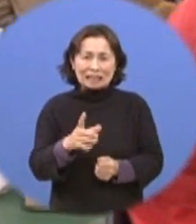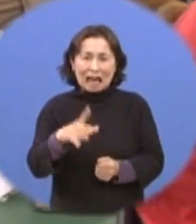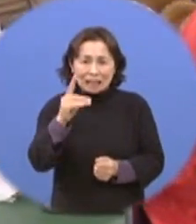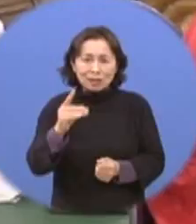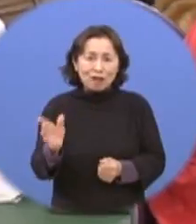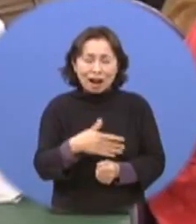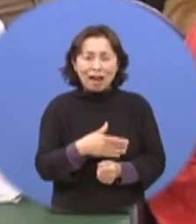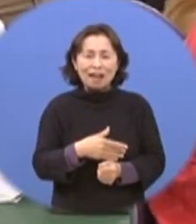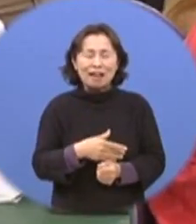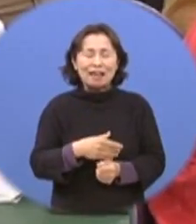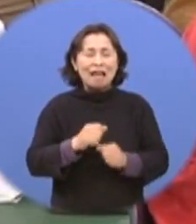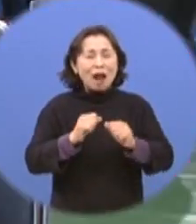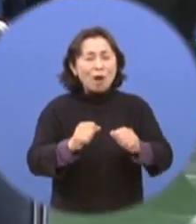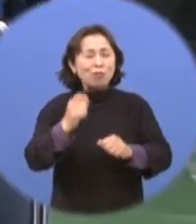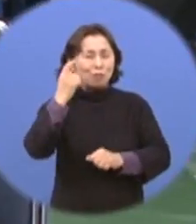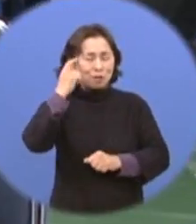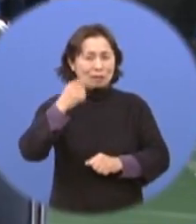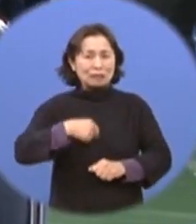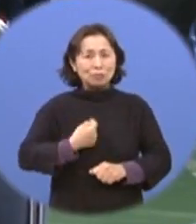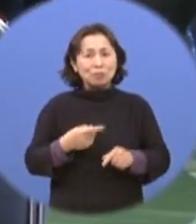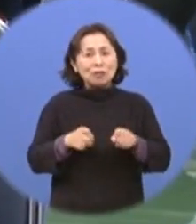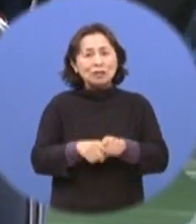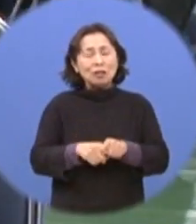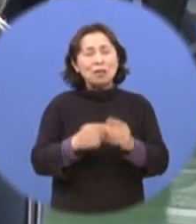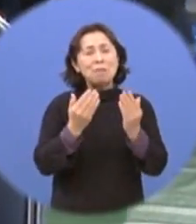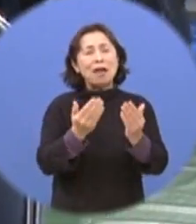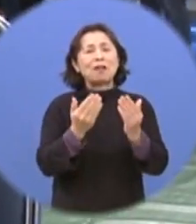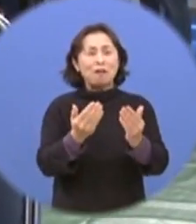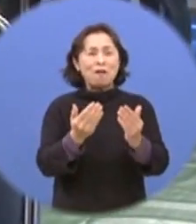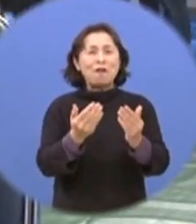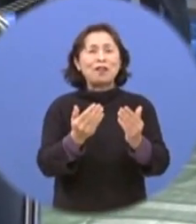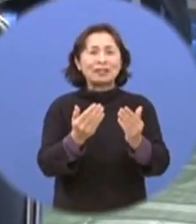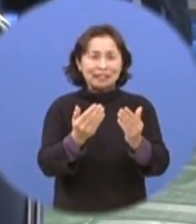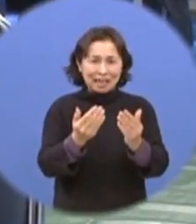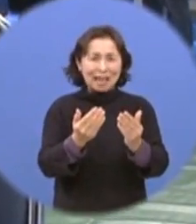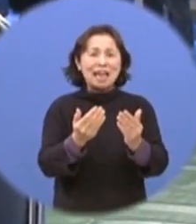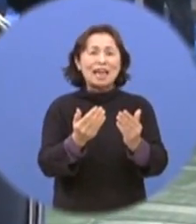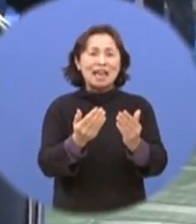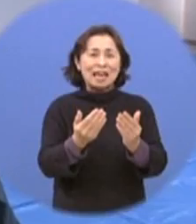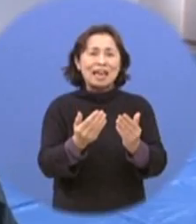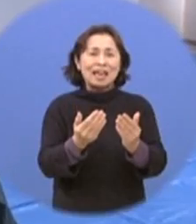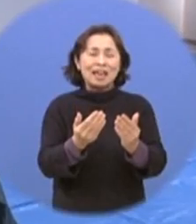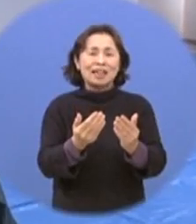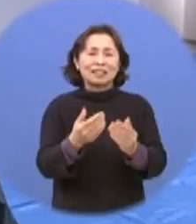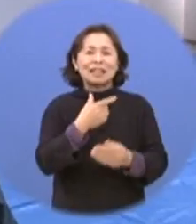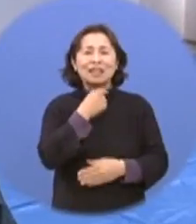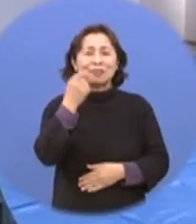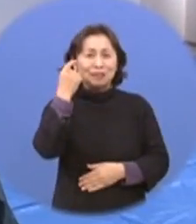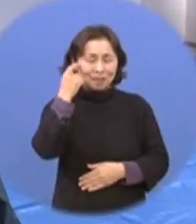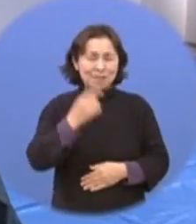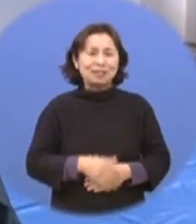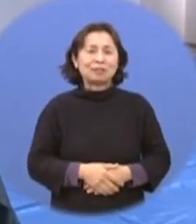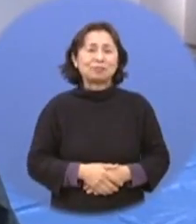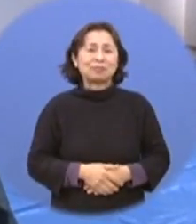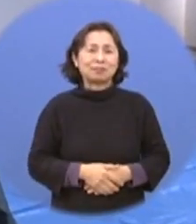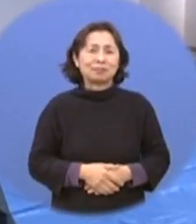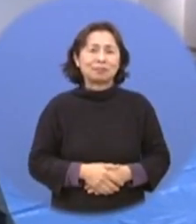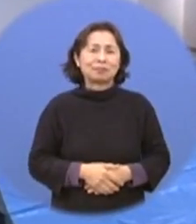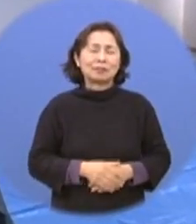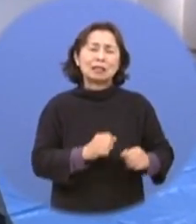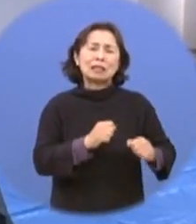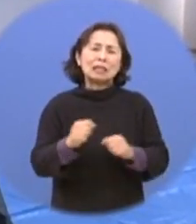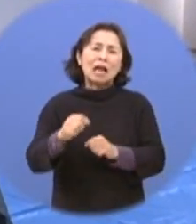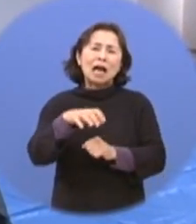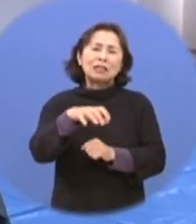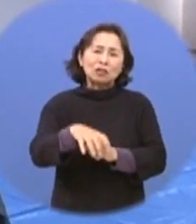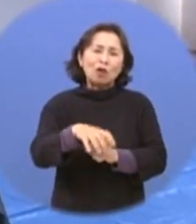つけてから自分も一緒に勉強してしていきたいとおもいますその一蘭上でのあのーいろいろな